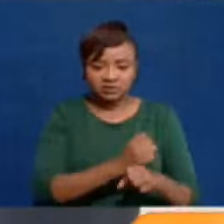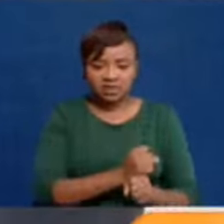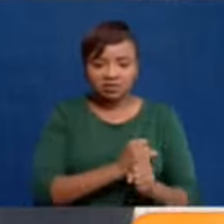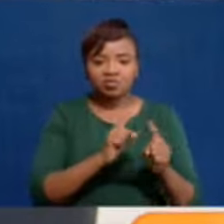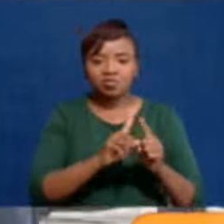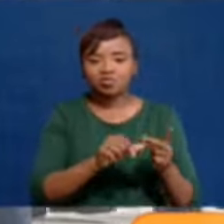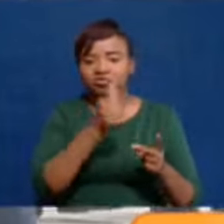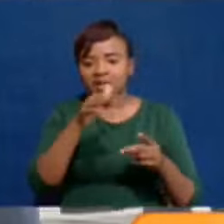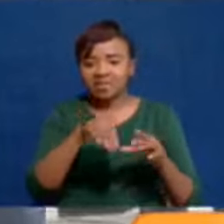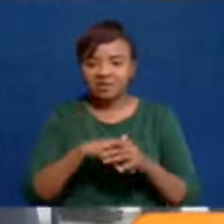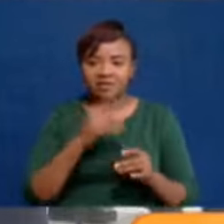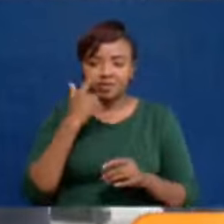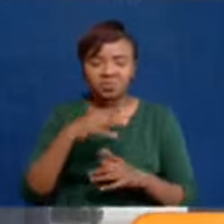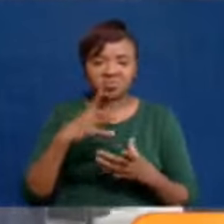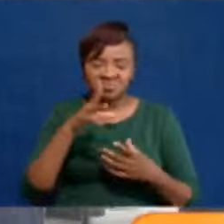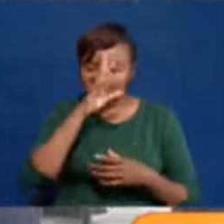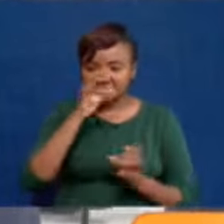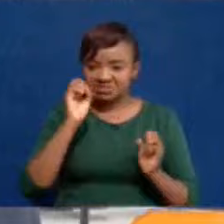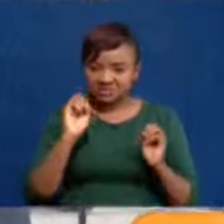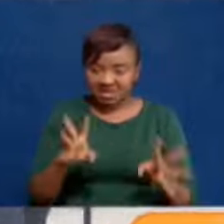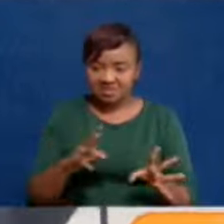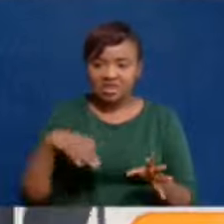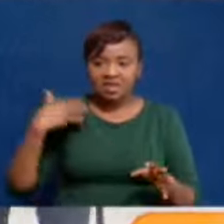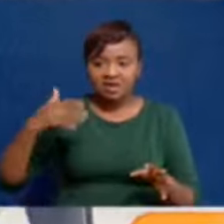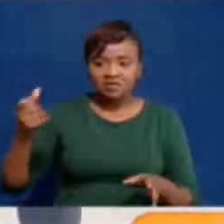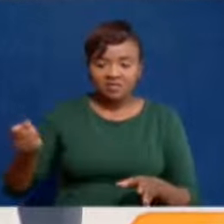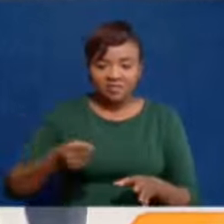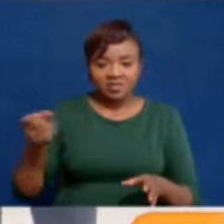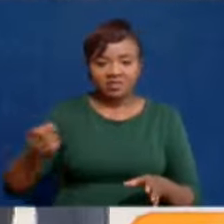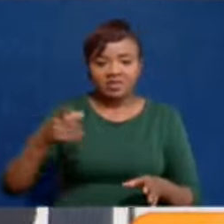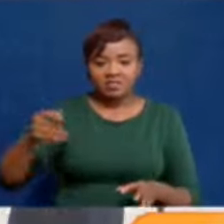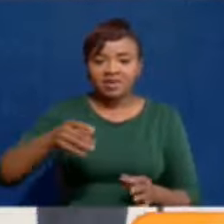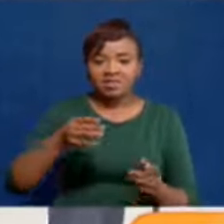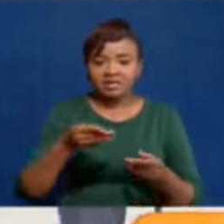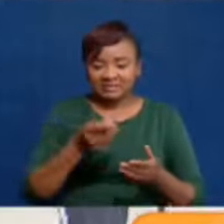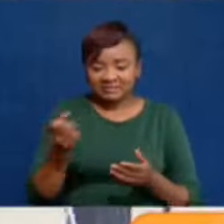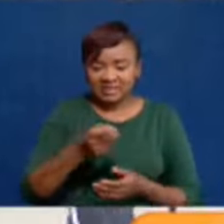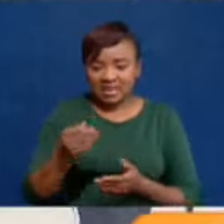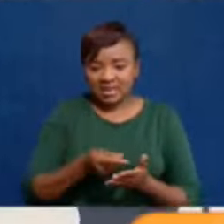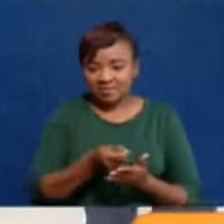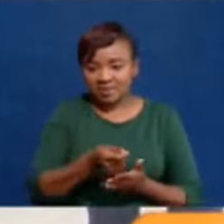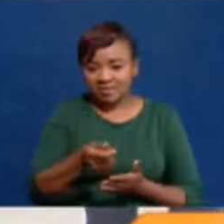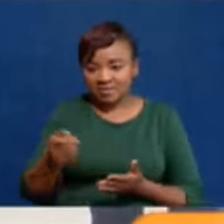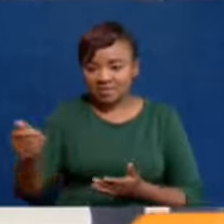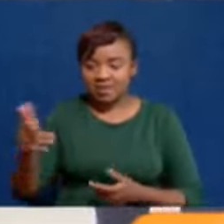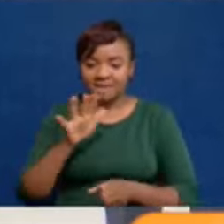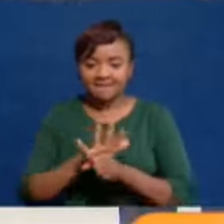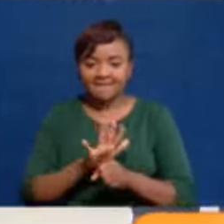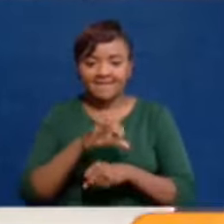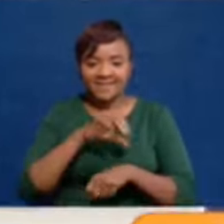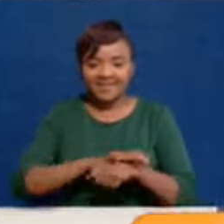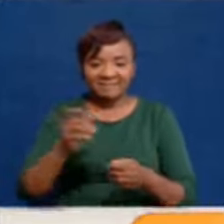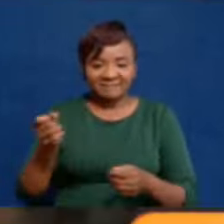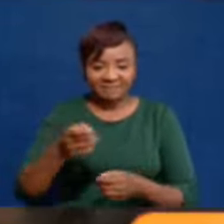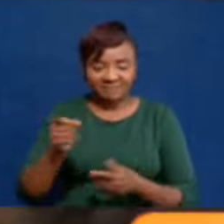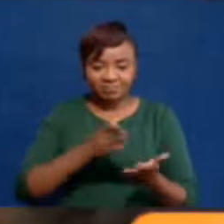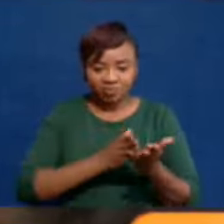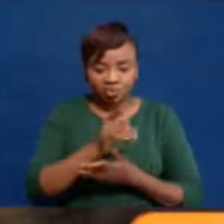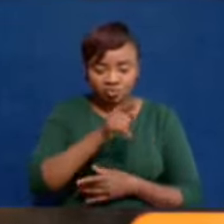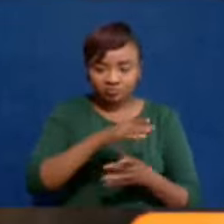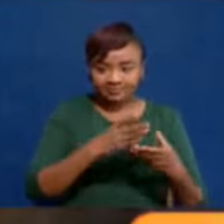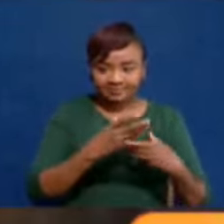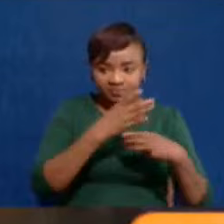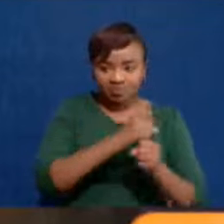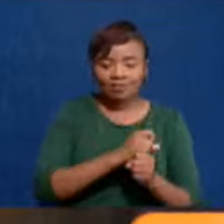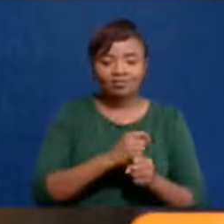sio polisi. Kila mwezi maafisa wanapolipwa mishahara yao, hasa wale ambao hupokea mishahara kupitia chama hicho cha ushirika,